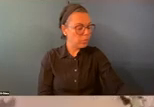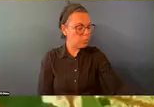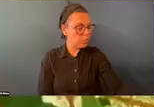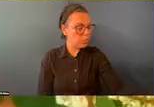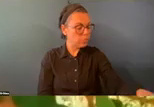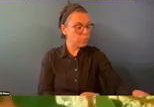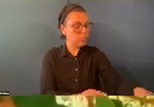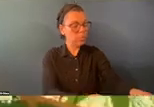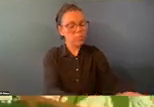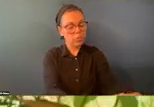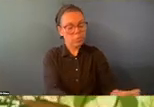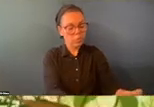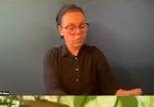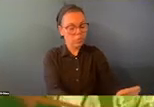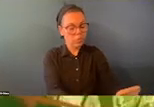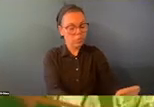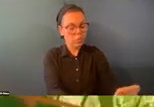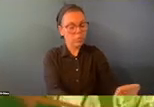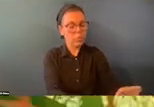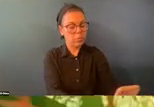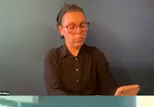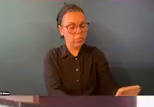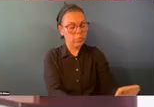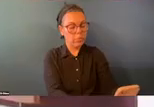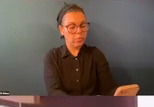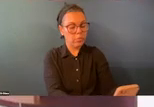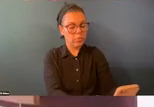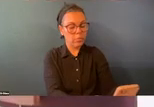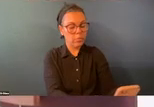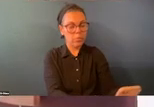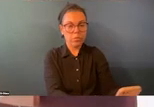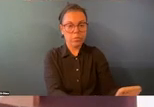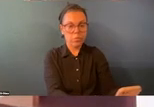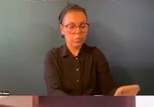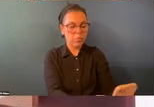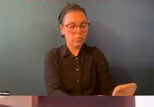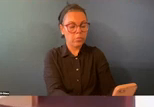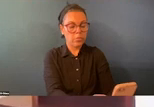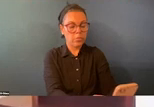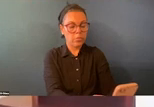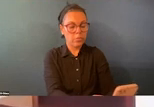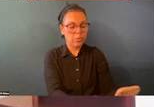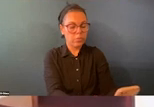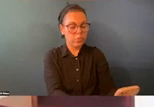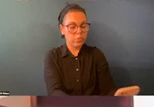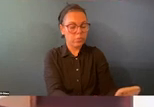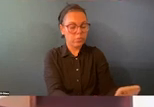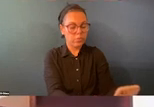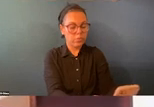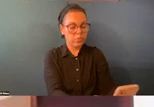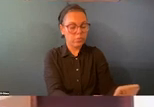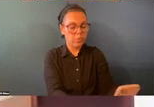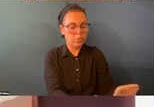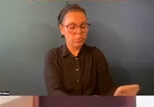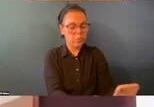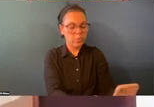با پرو با چیزی خود ما بسیار تا استفاده بریم. افراد آسیب پذیر یعنی زنان و شخصان دارای معیوبیت و کودکان می